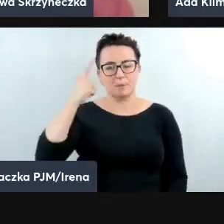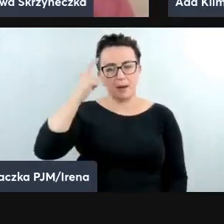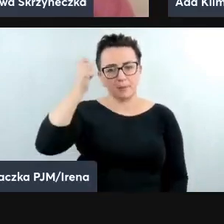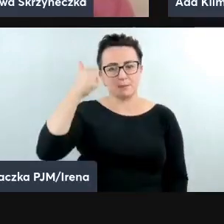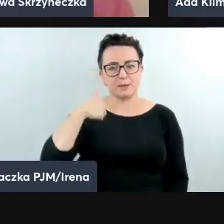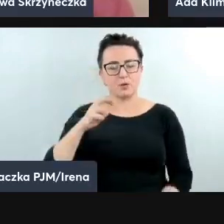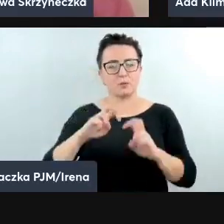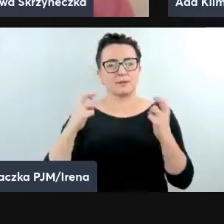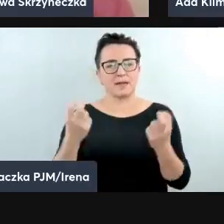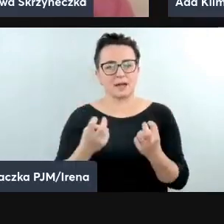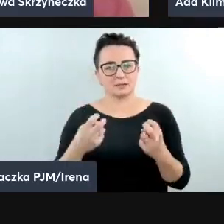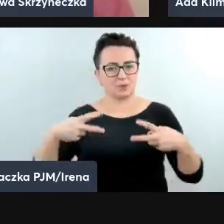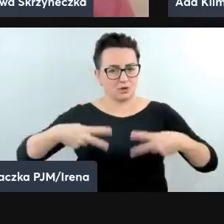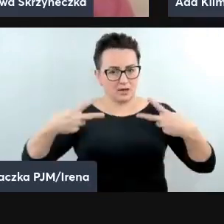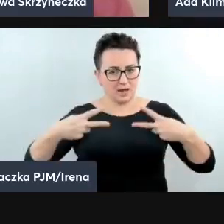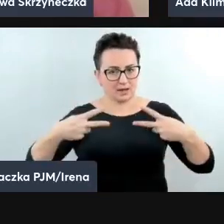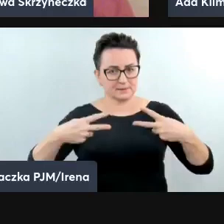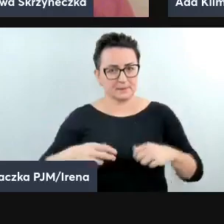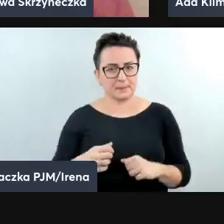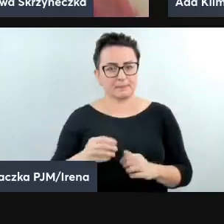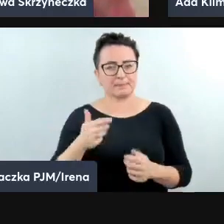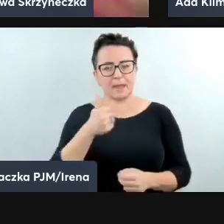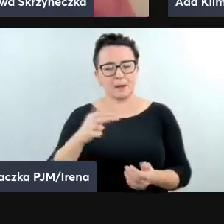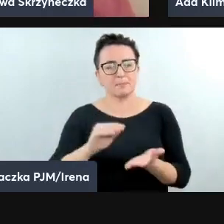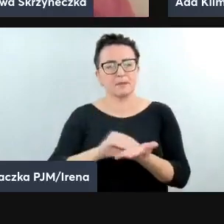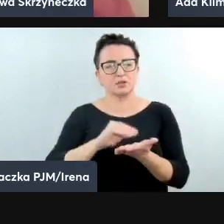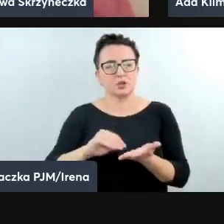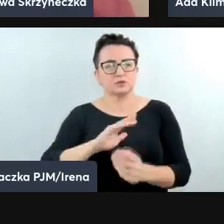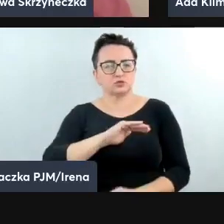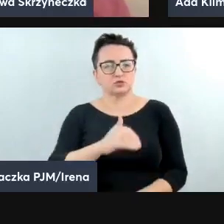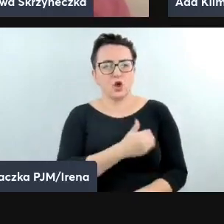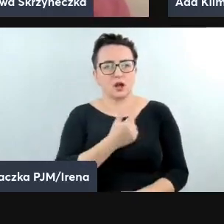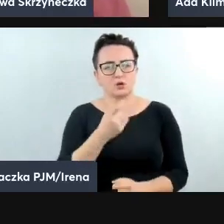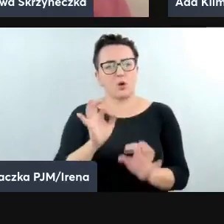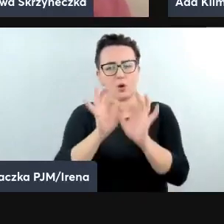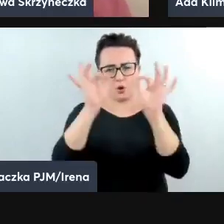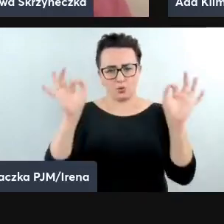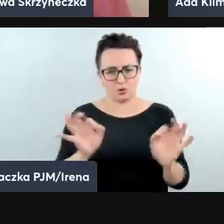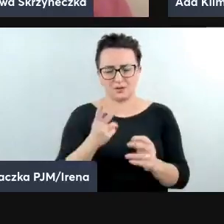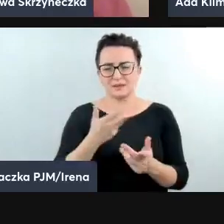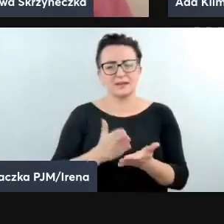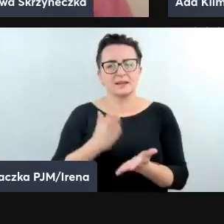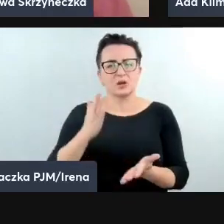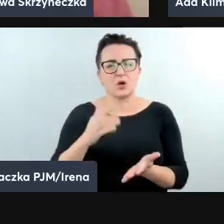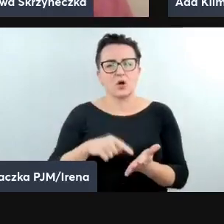o miesiączce w szkole, tak trochę ogólnie, nie tylko o tych warsztatach i tak dalej, to